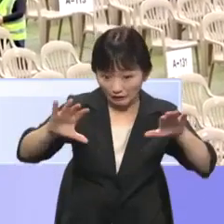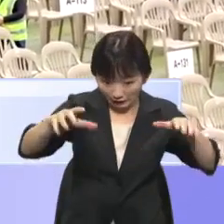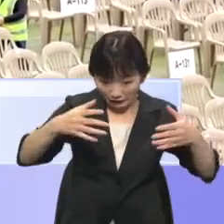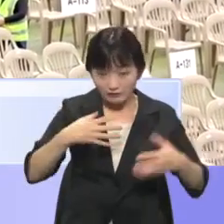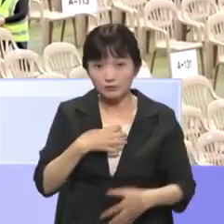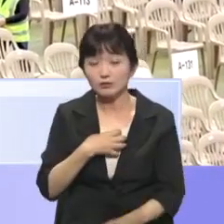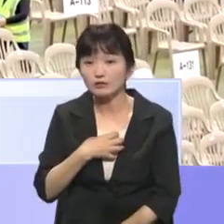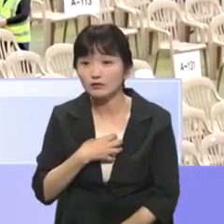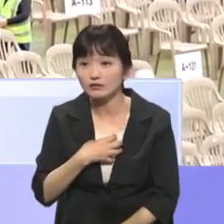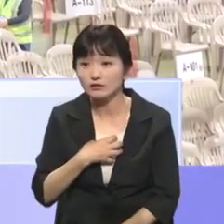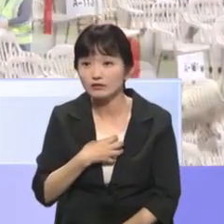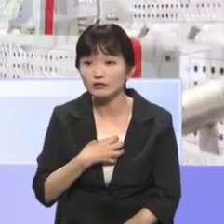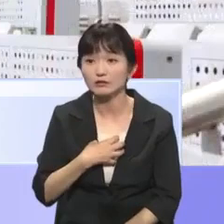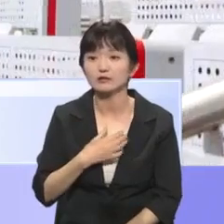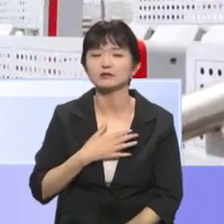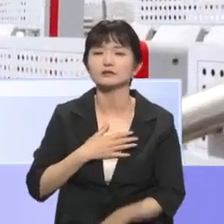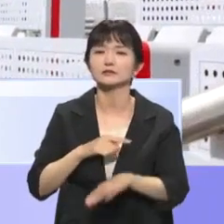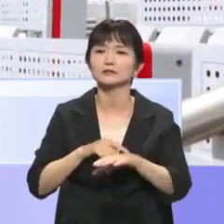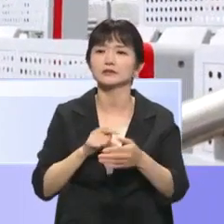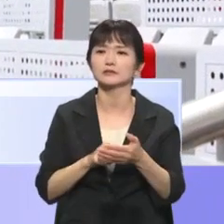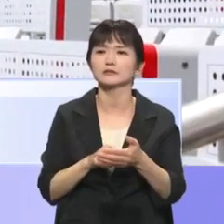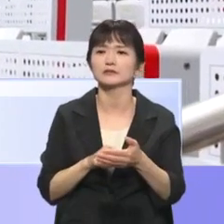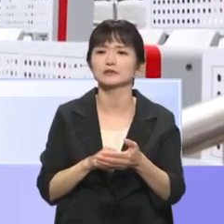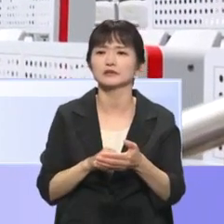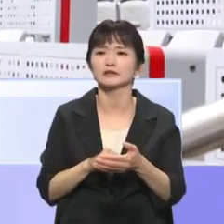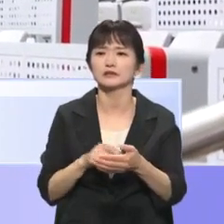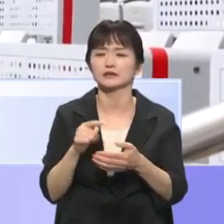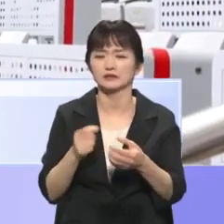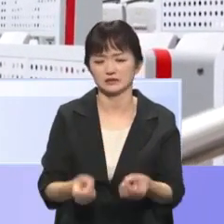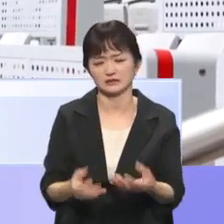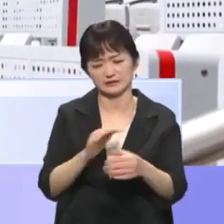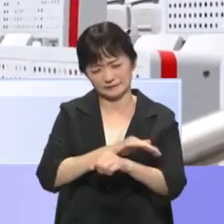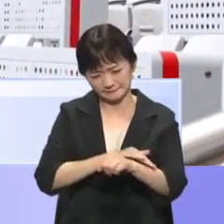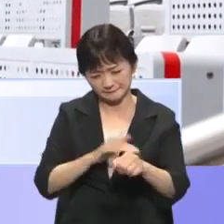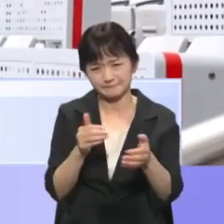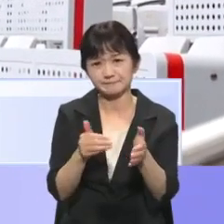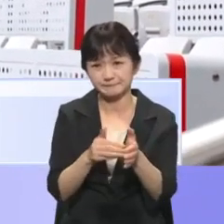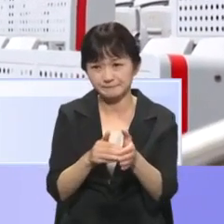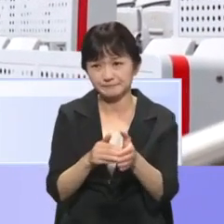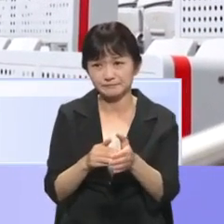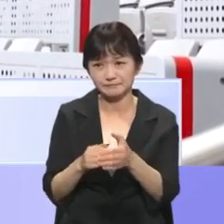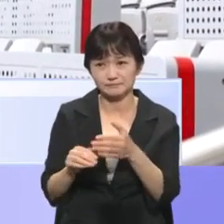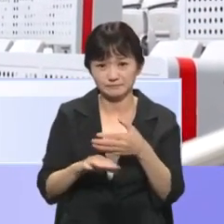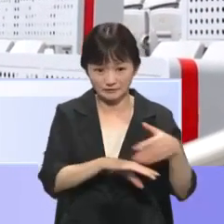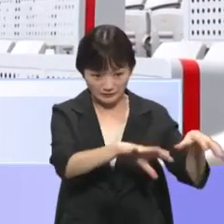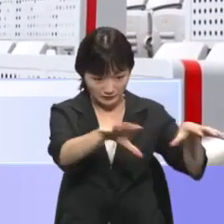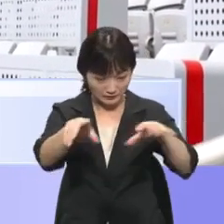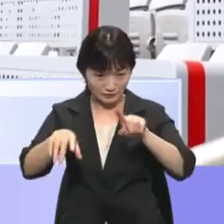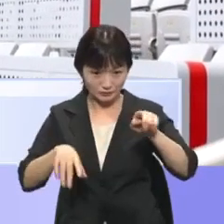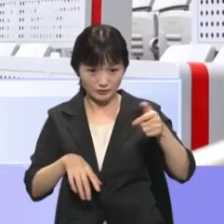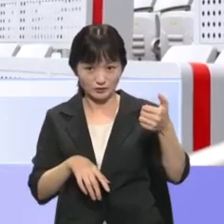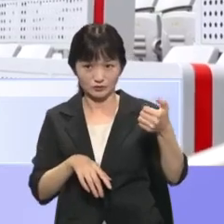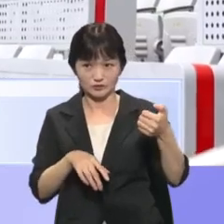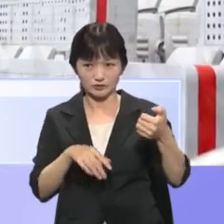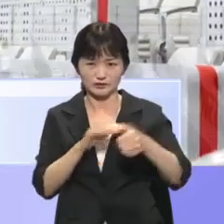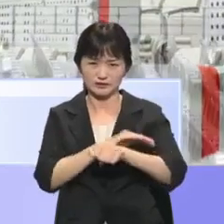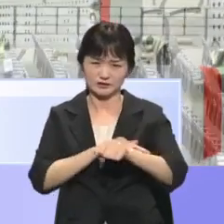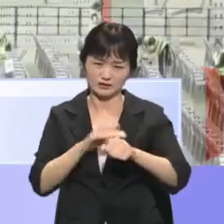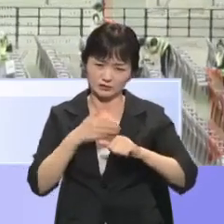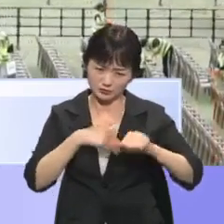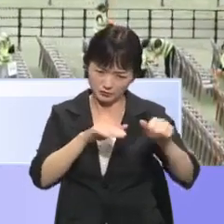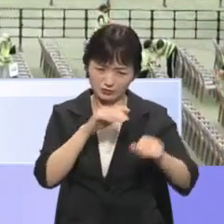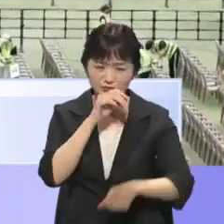이런 걱정을 했는데 정말 제 마음은 오늘 지금 빨리 이거 잘 마무리를 해서이 159개의 대화들을 잘 돌려보냈으면 좋겠다 이런